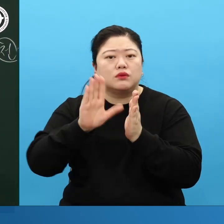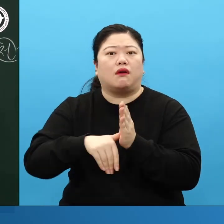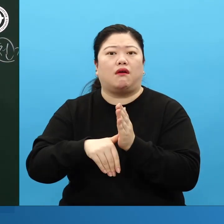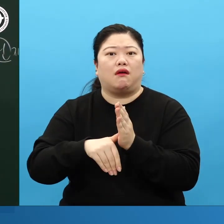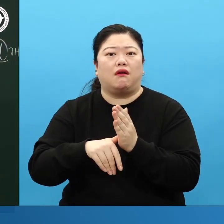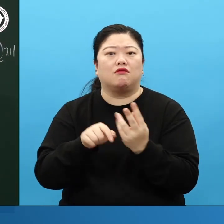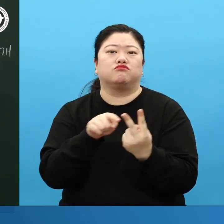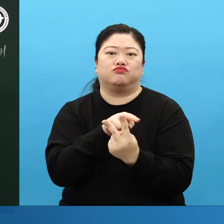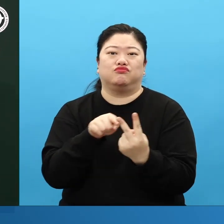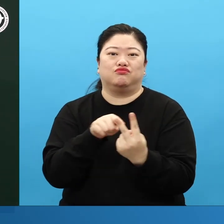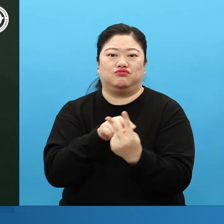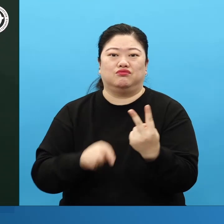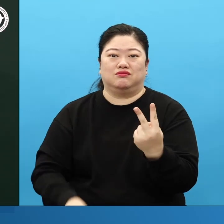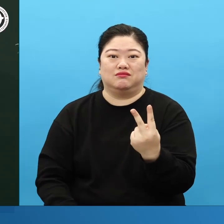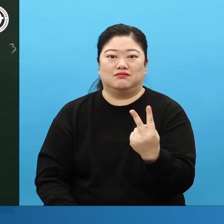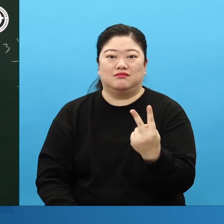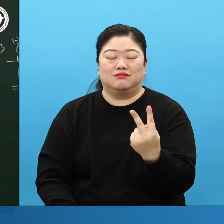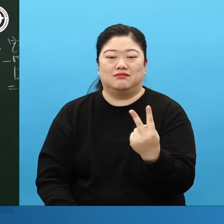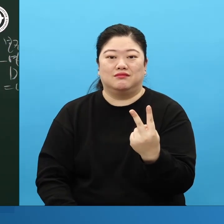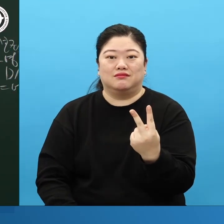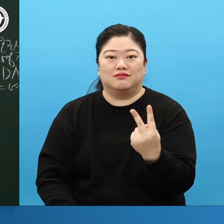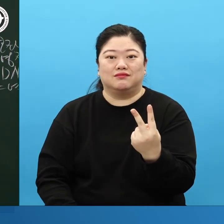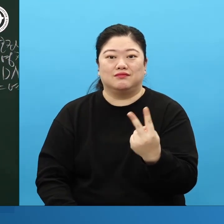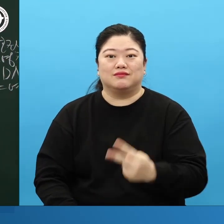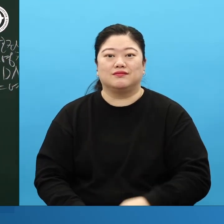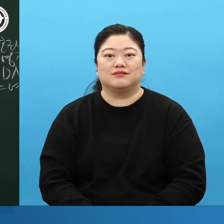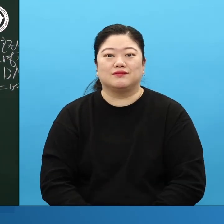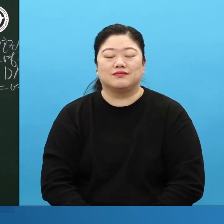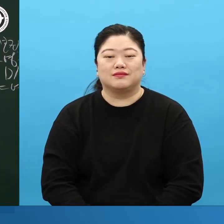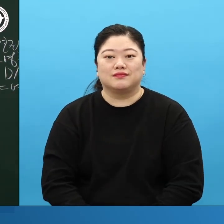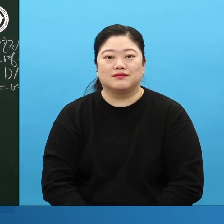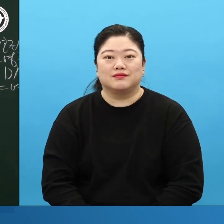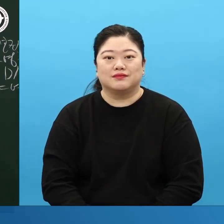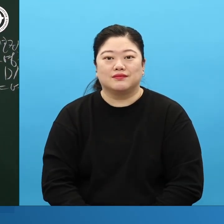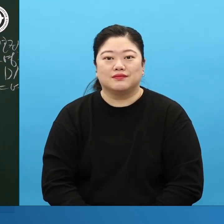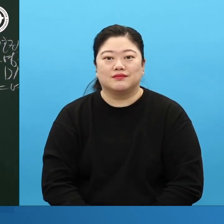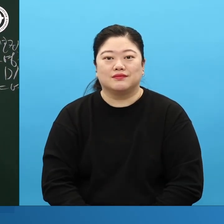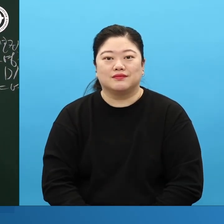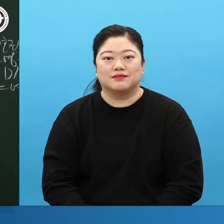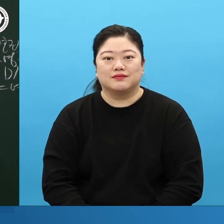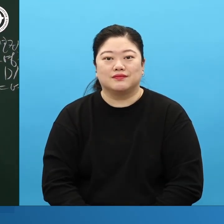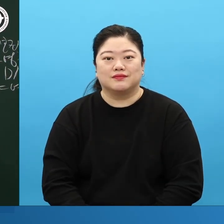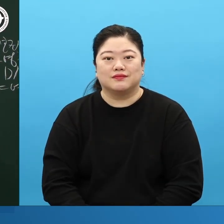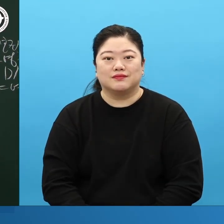eso el Señor Jesús dijo, si no es con la oración, esos demonios no pueden salir. 그래서